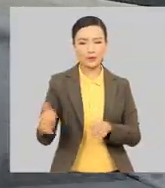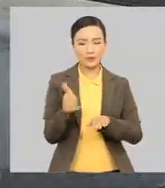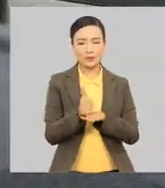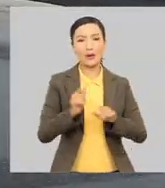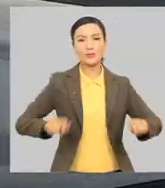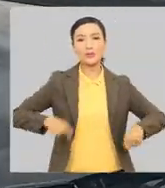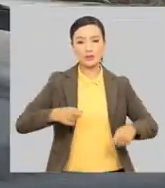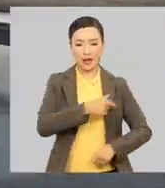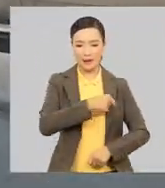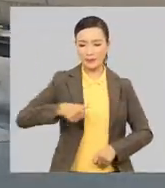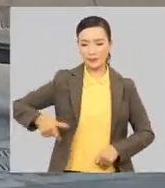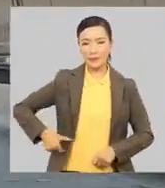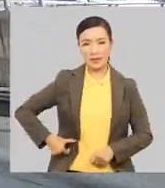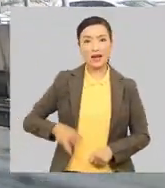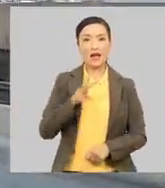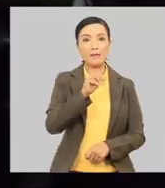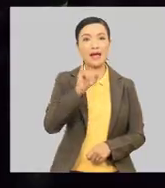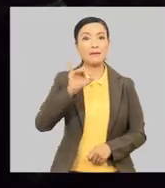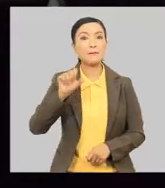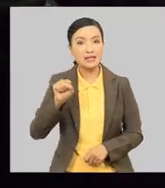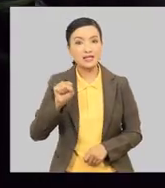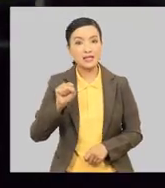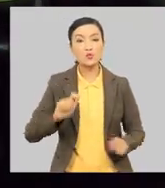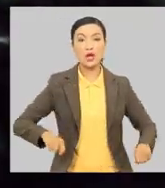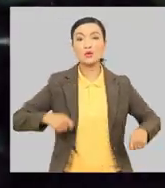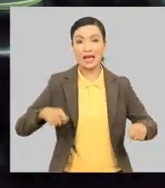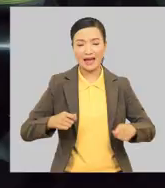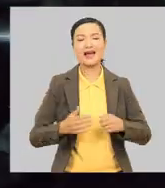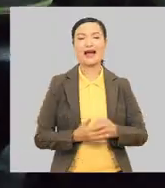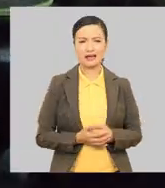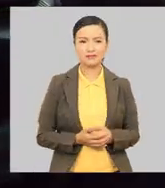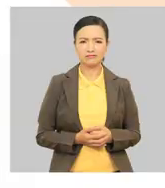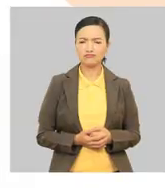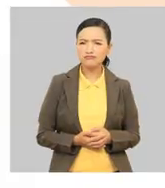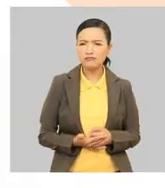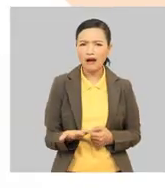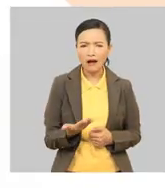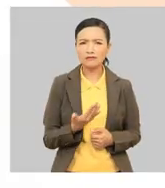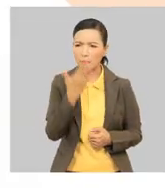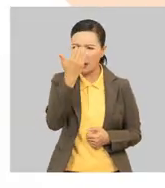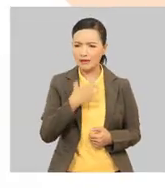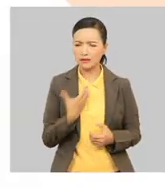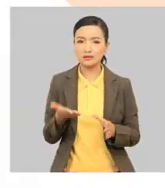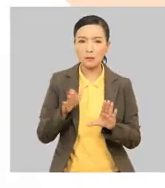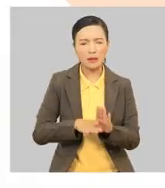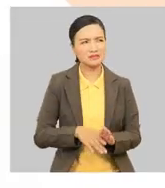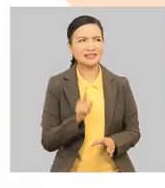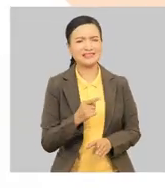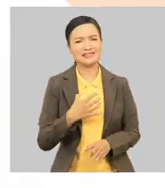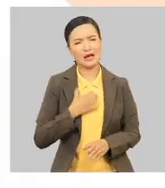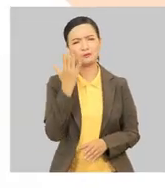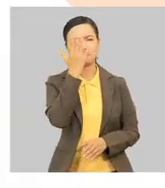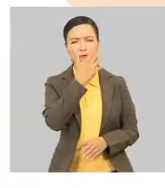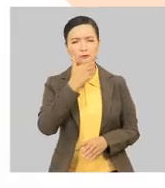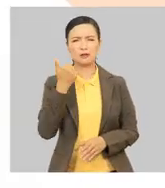มันมีแรงผลักดันหรือว่ามีอินเนอร์อะไรที่เราอยากจะไปสมัคร ชมพู่อยากเป็นนางงามอะไรอย่างเงี้ยมา